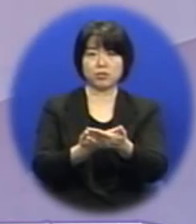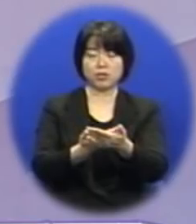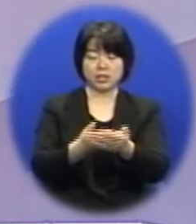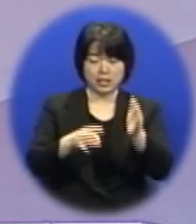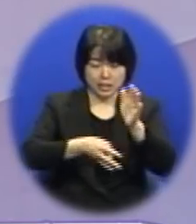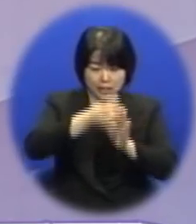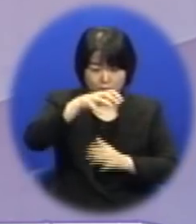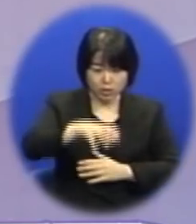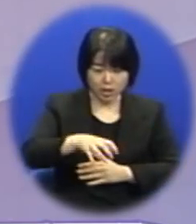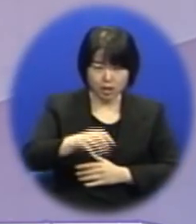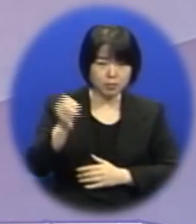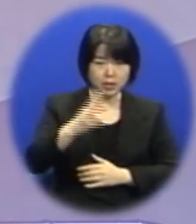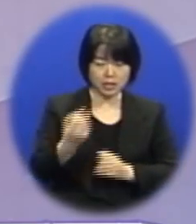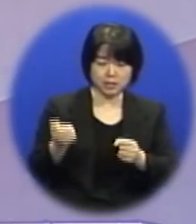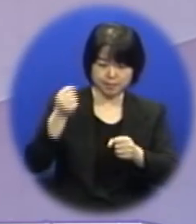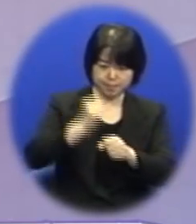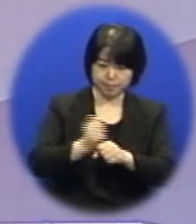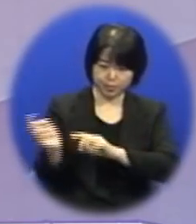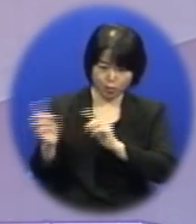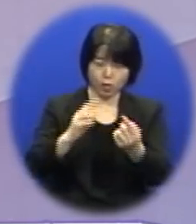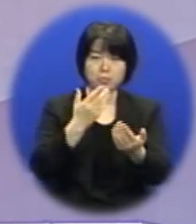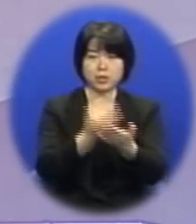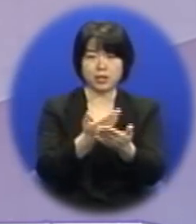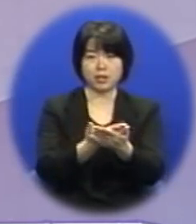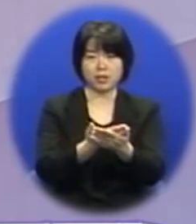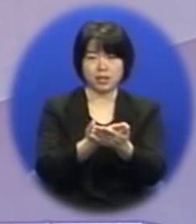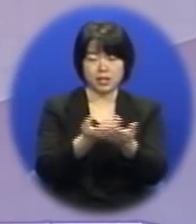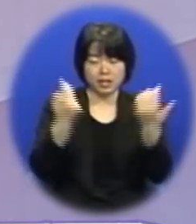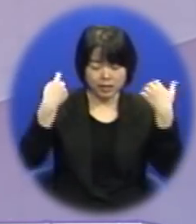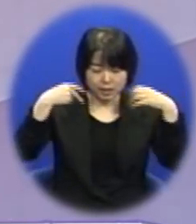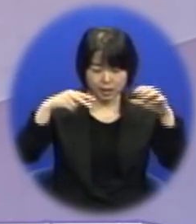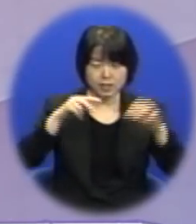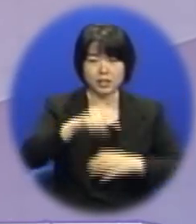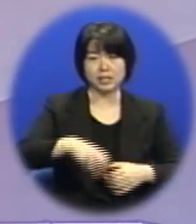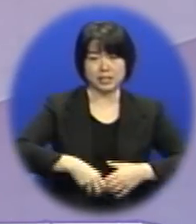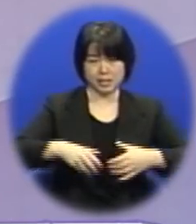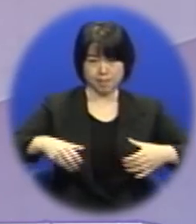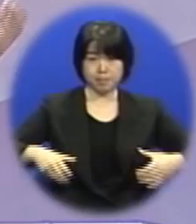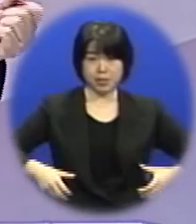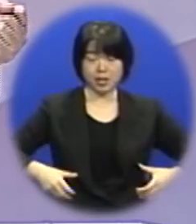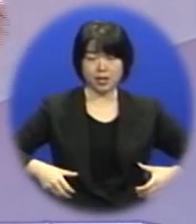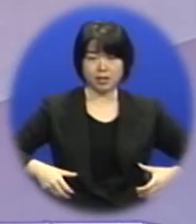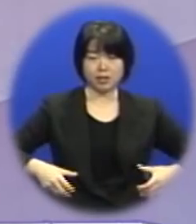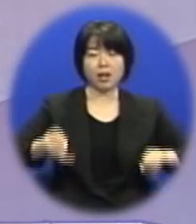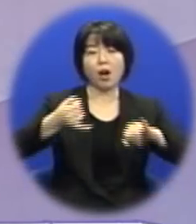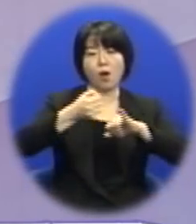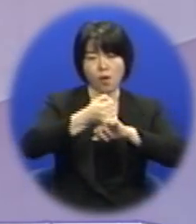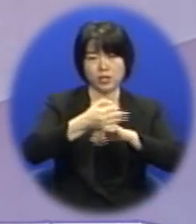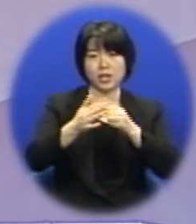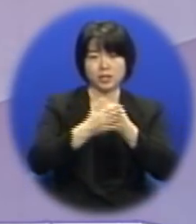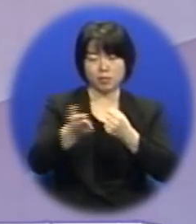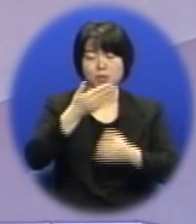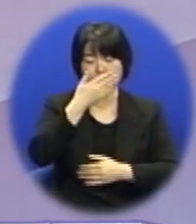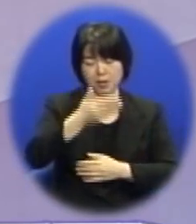이제 다시 회복시켜 주세요. 다니엘의 이 담대함, 언약 때문에 오는 거예요.